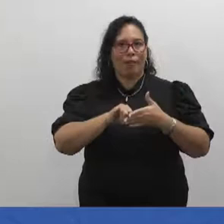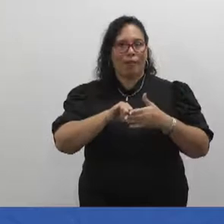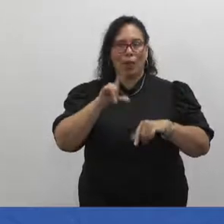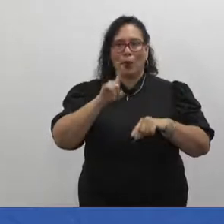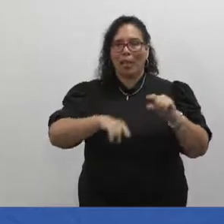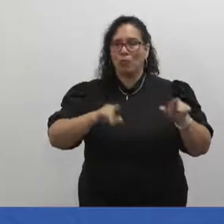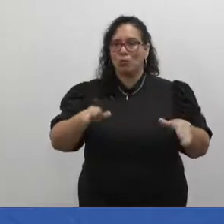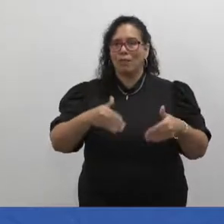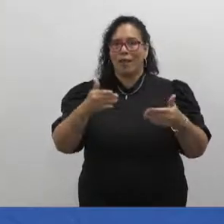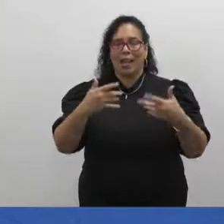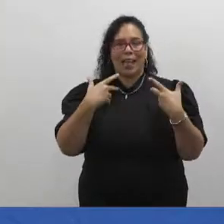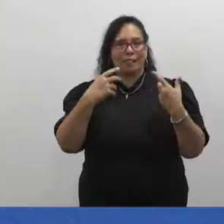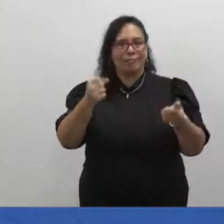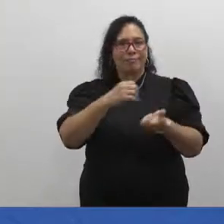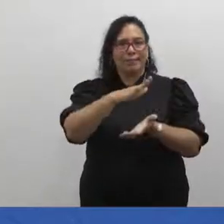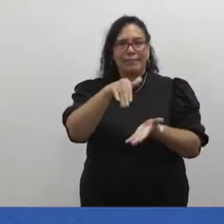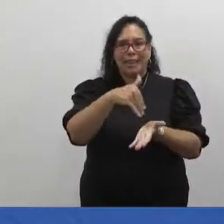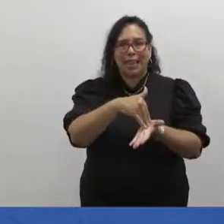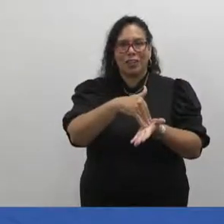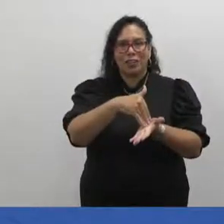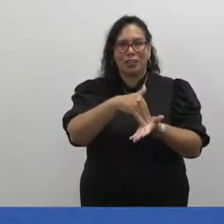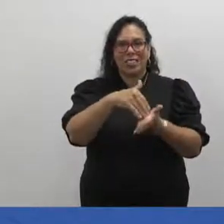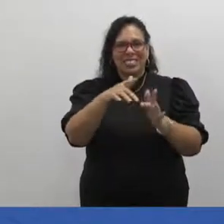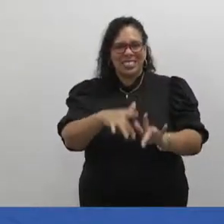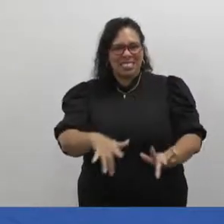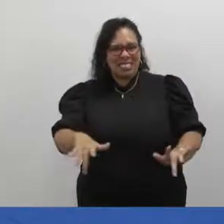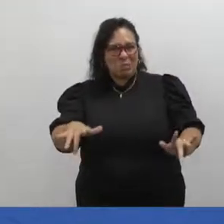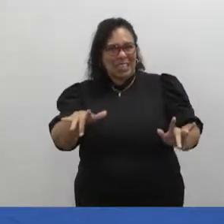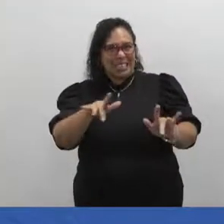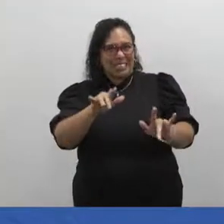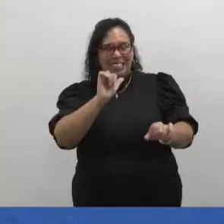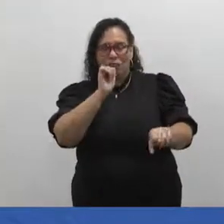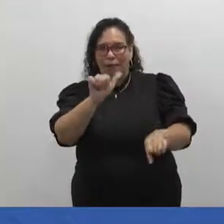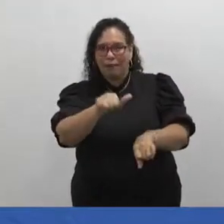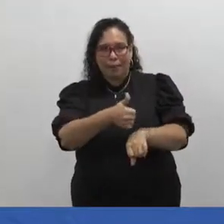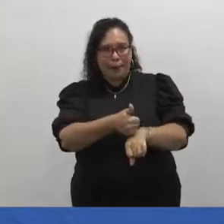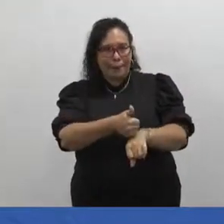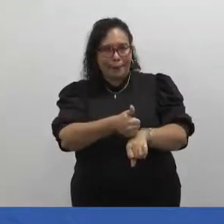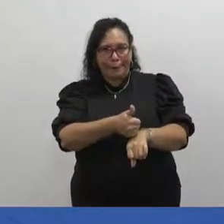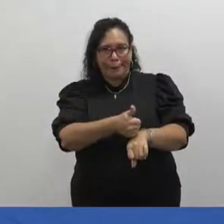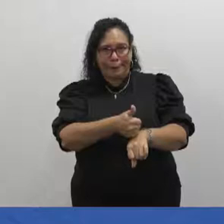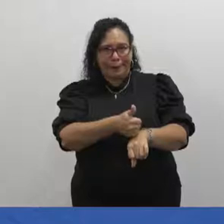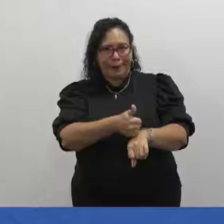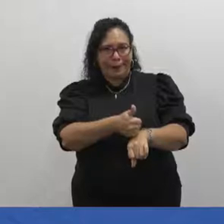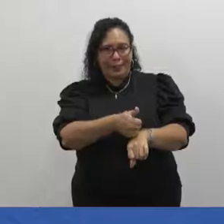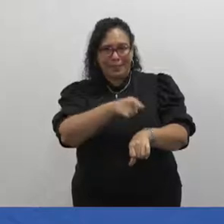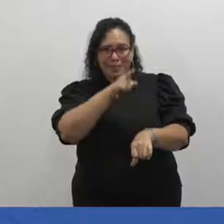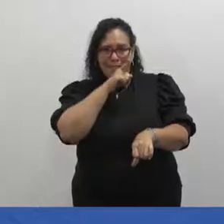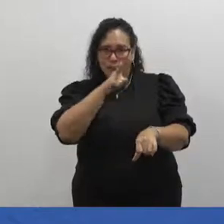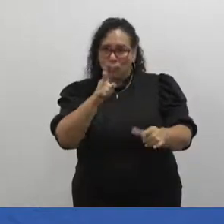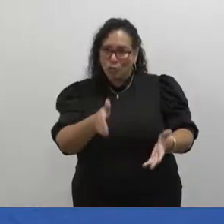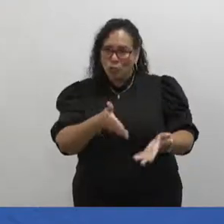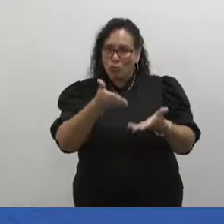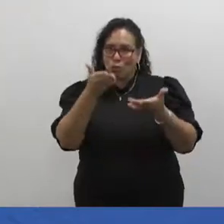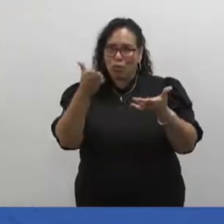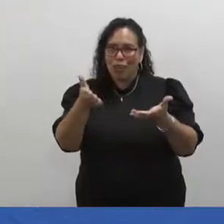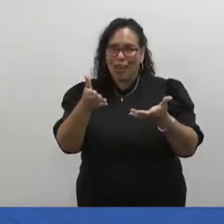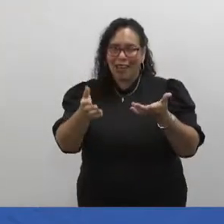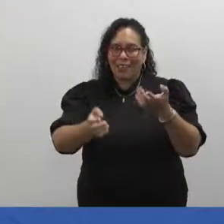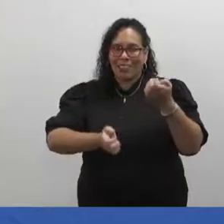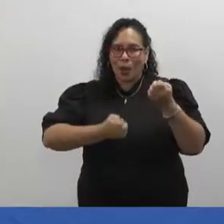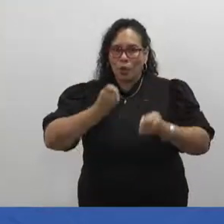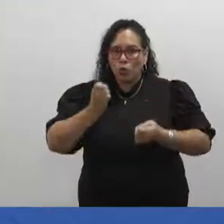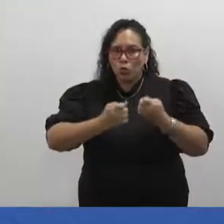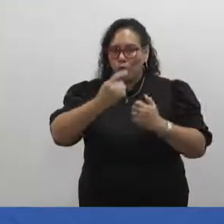dương mình ai đó mà cha mình đó số cái phơi phơi trận phơi ở đâu mà nắng bàn tế